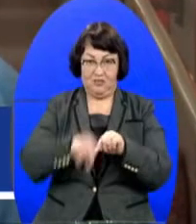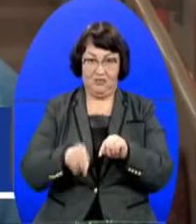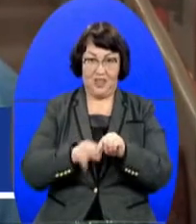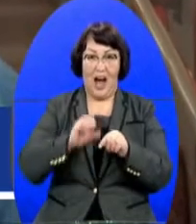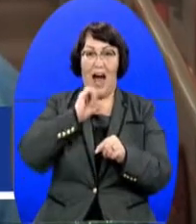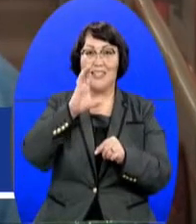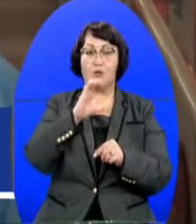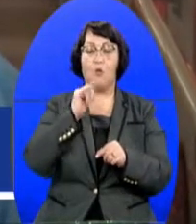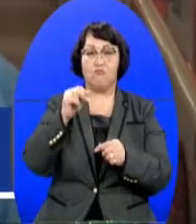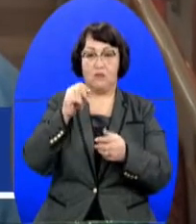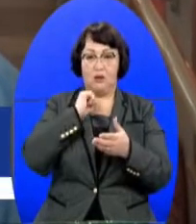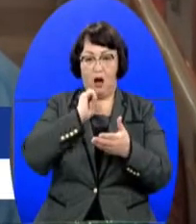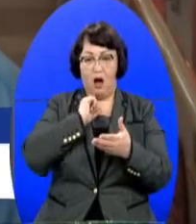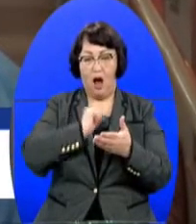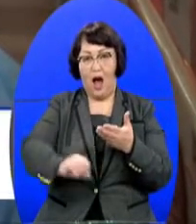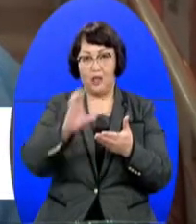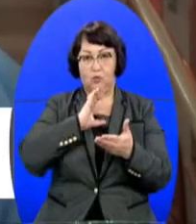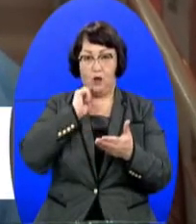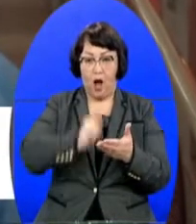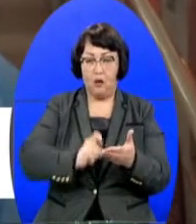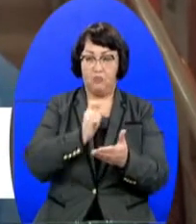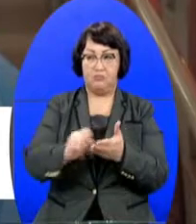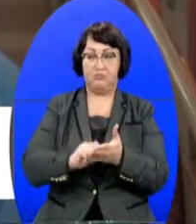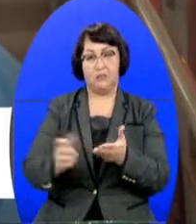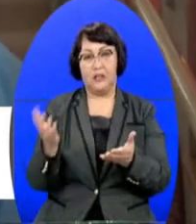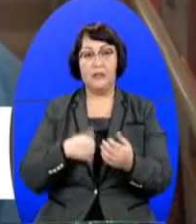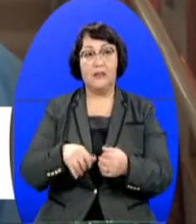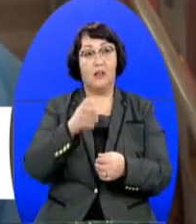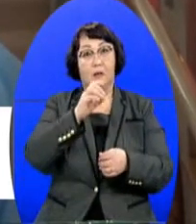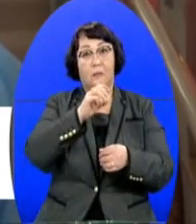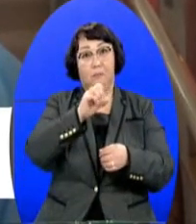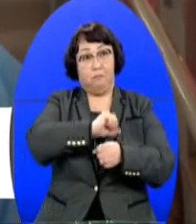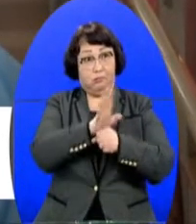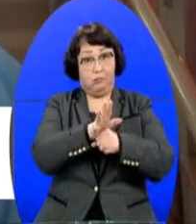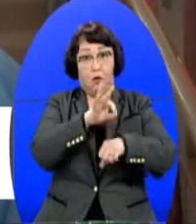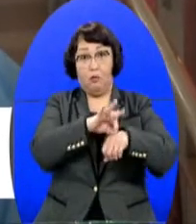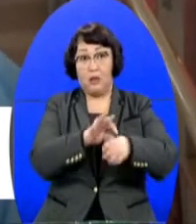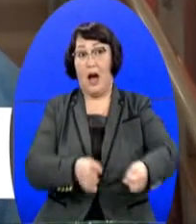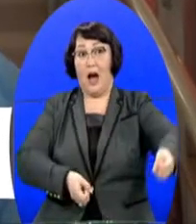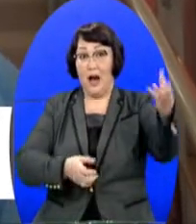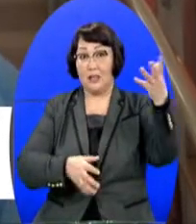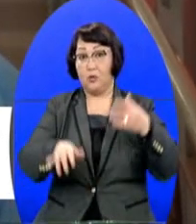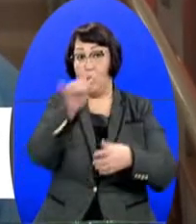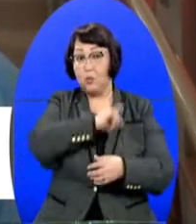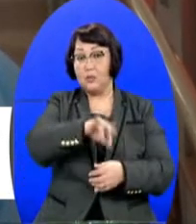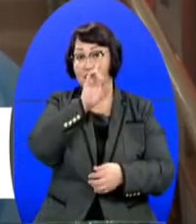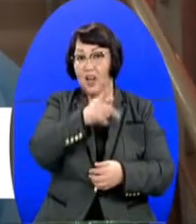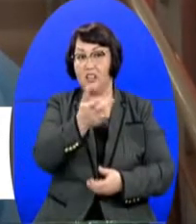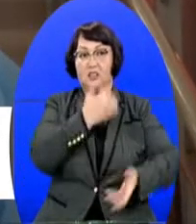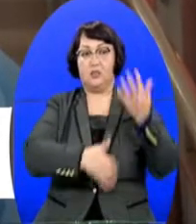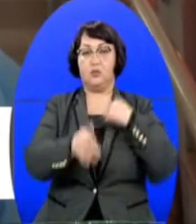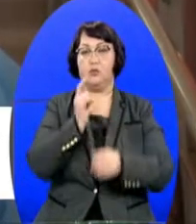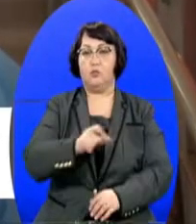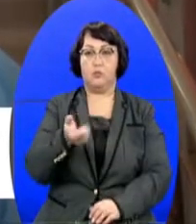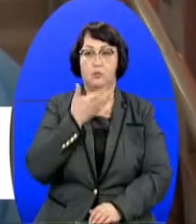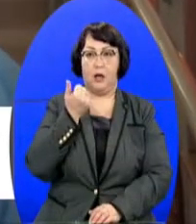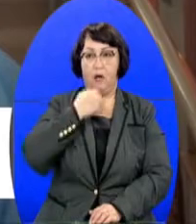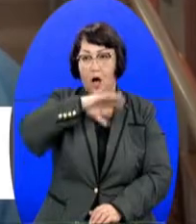гадны коронавирус илэрсэн нутаг орноос бол зорчсон зорчигчд бол байхгүй. Халууны нүзэд